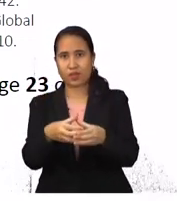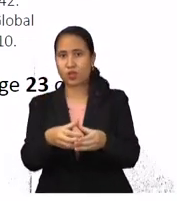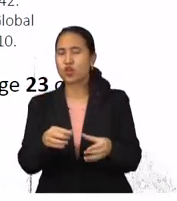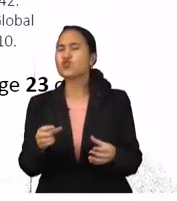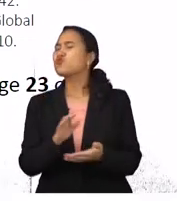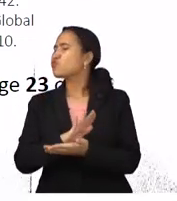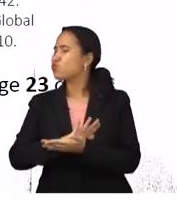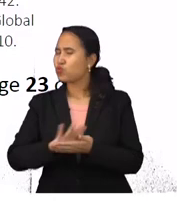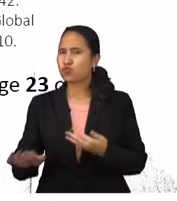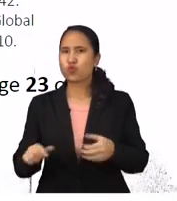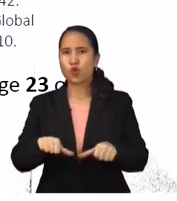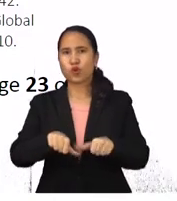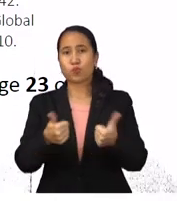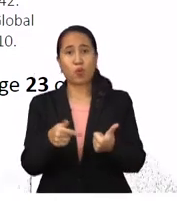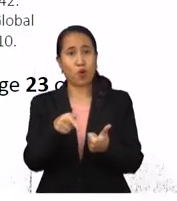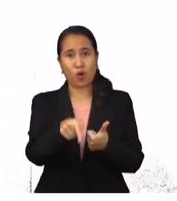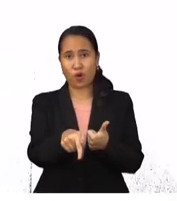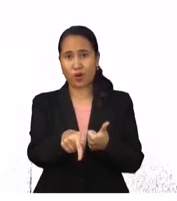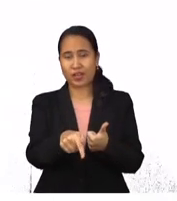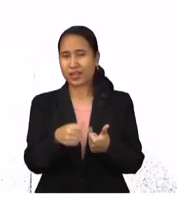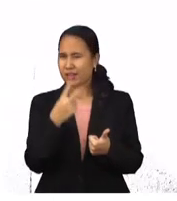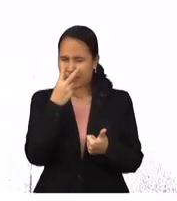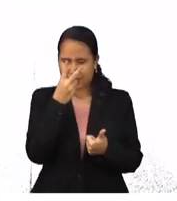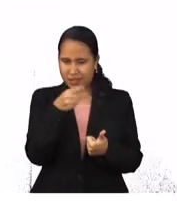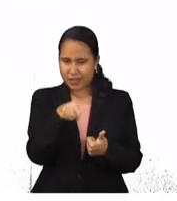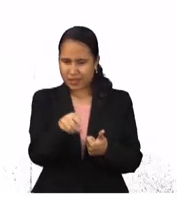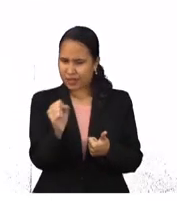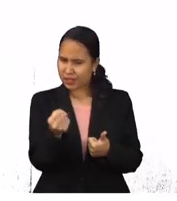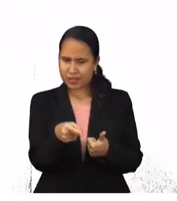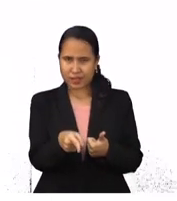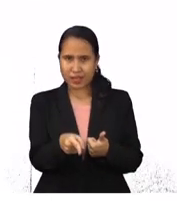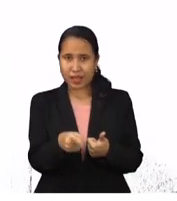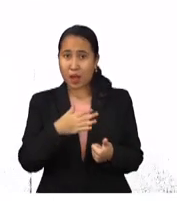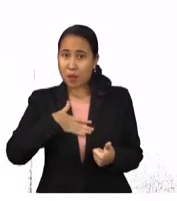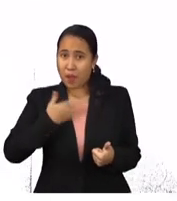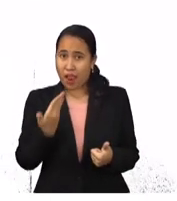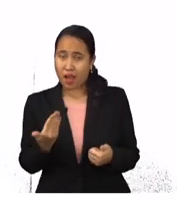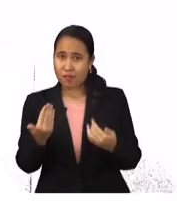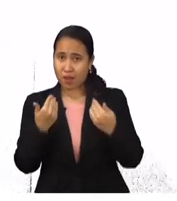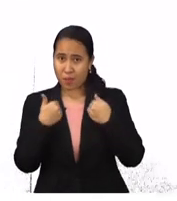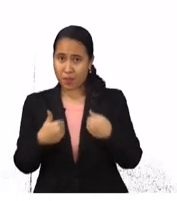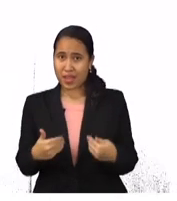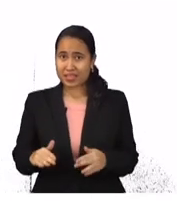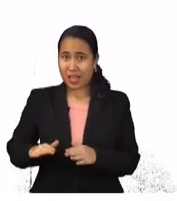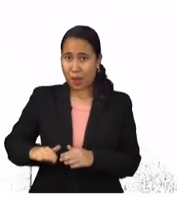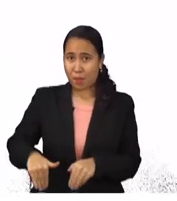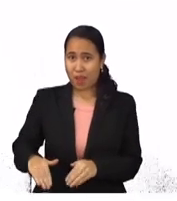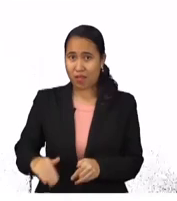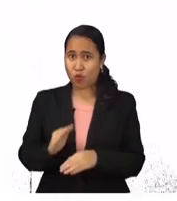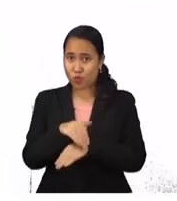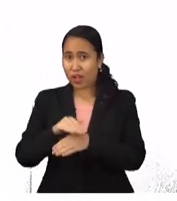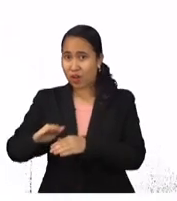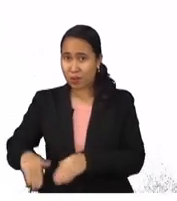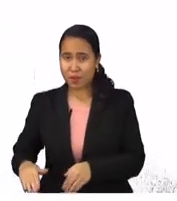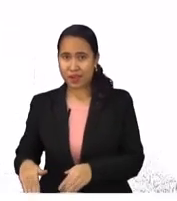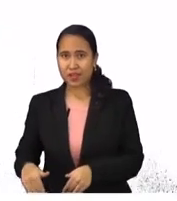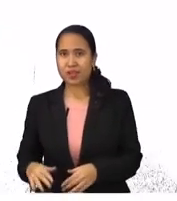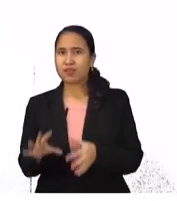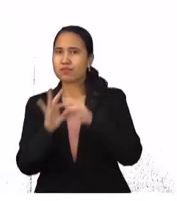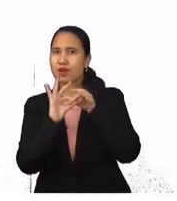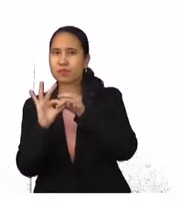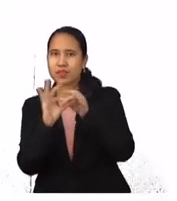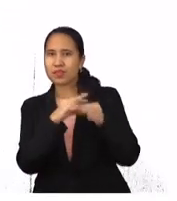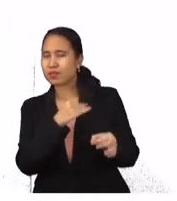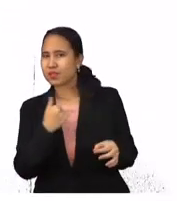ingesteld en dus niet kan worden nagegaan als de belangen van de slachtoffers, nabestaanden en die van de mogelijke verdachten